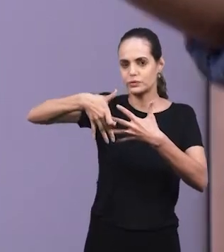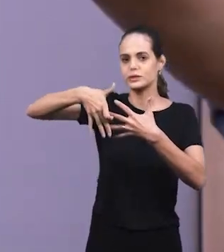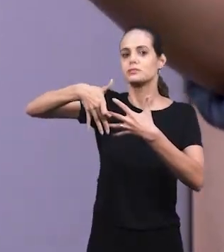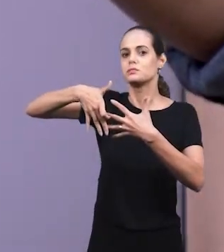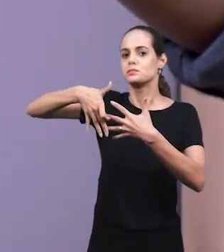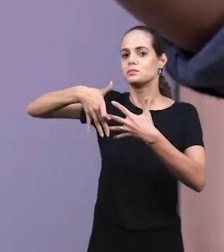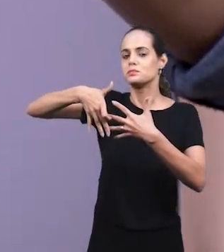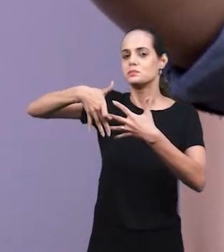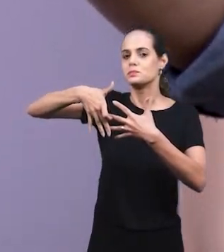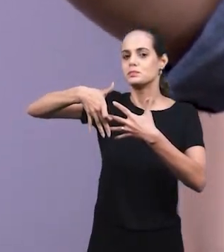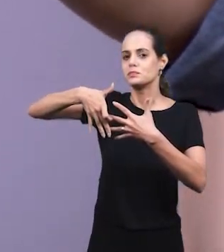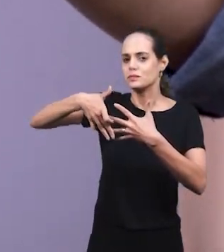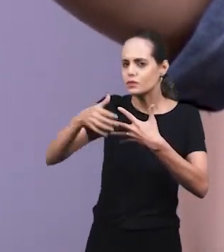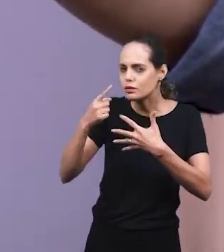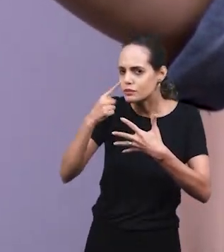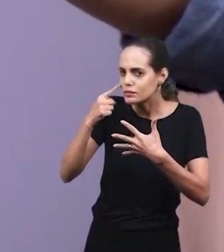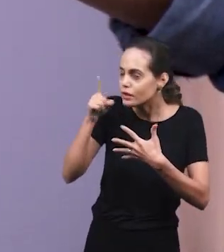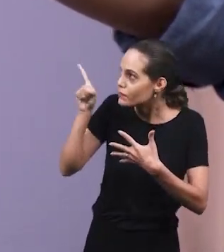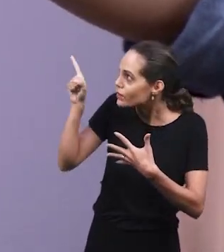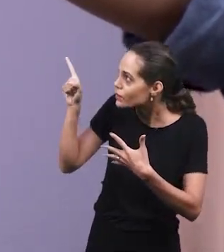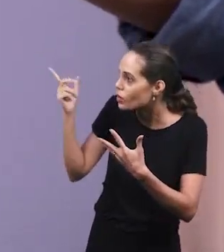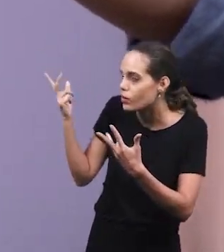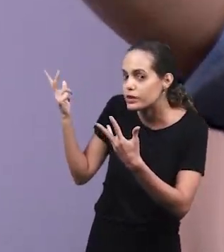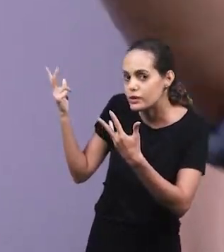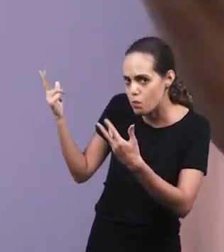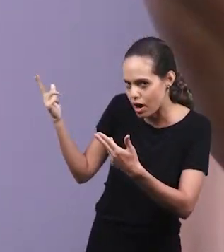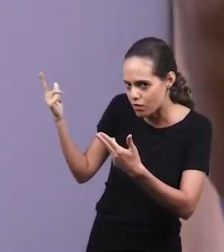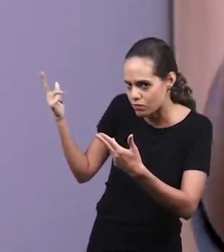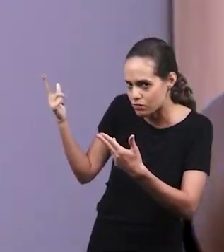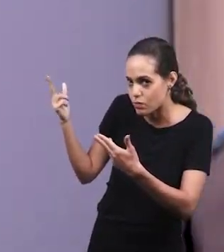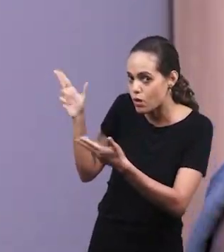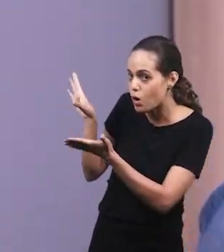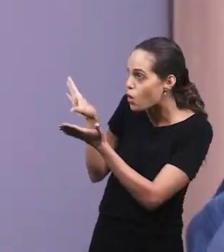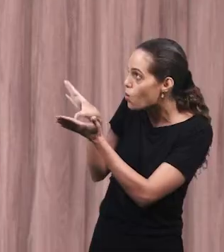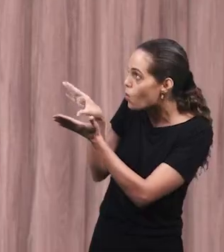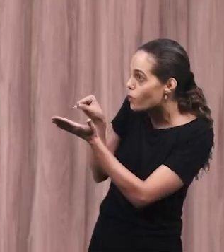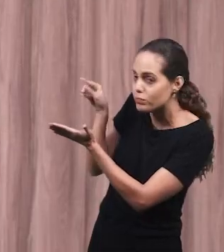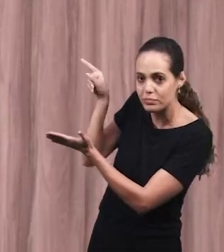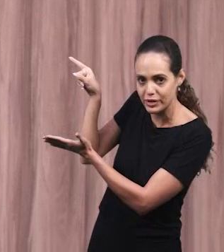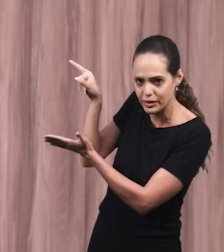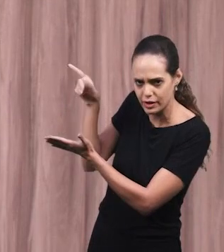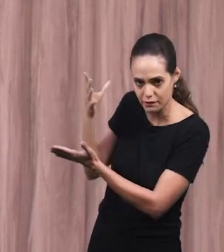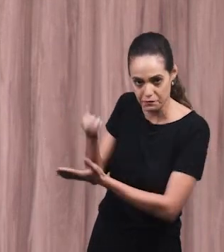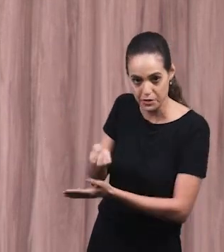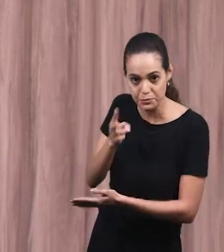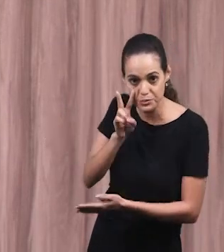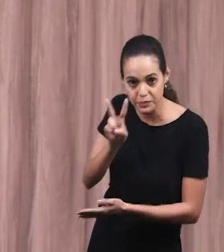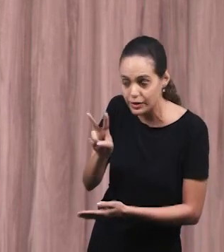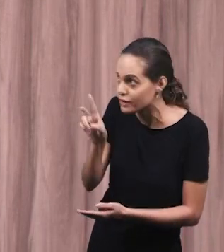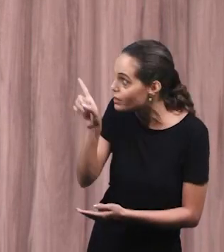espace, dans la 5e corde, mettre le 2e doigt. Nous allons voir.